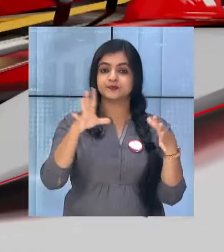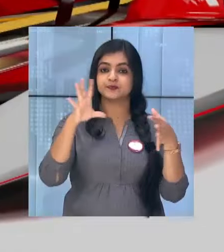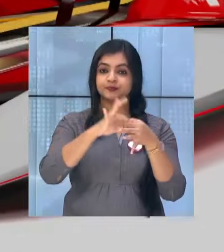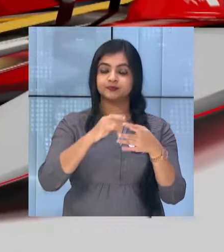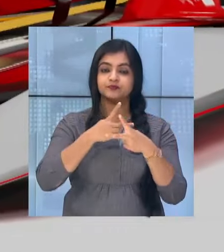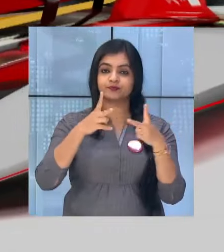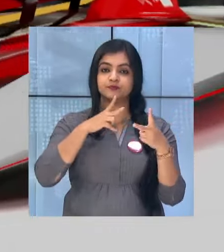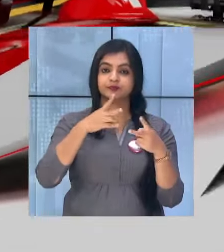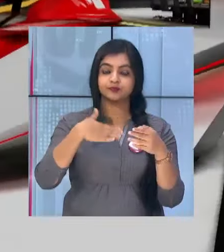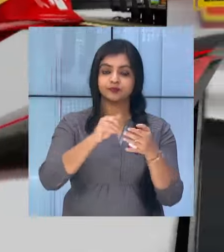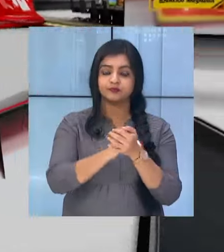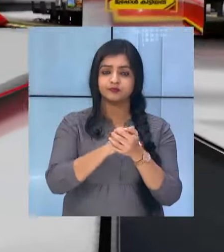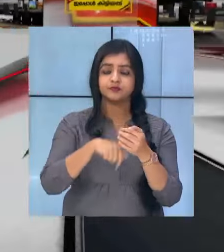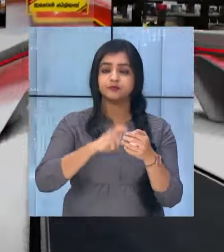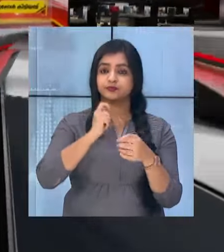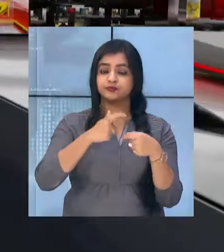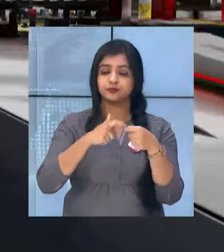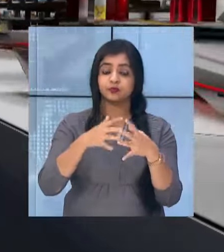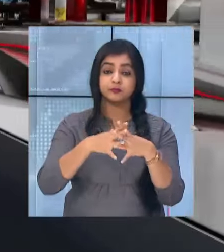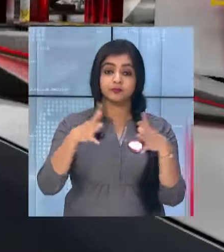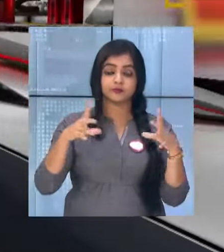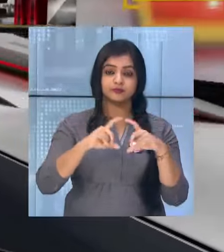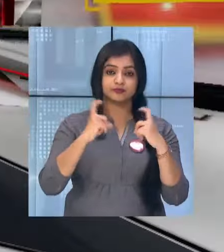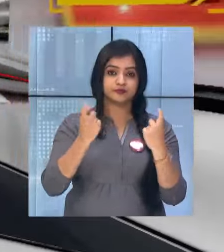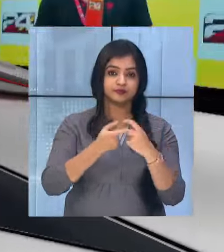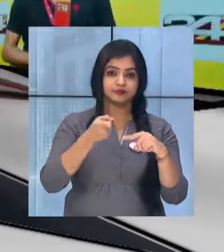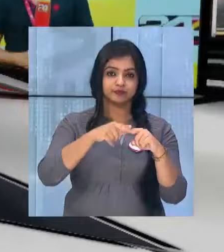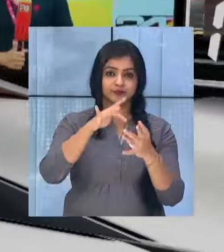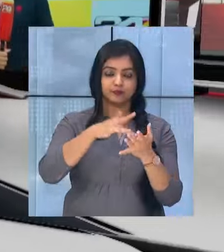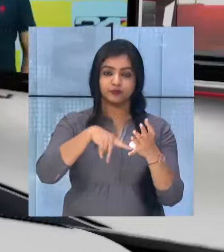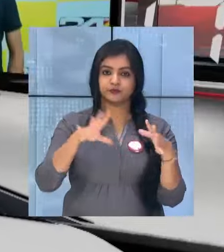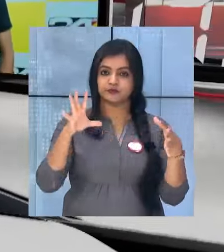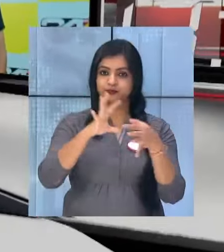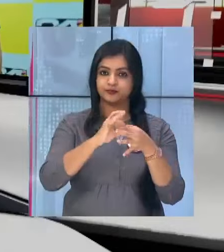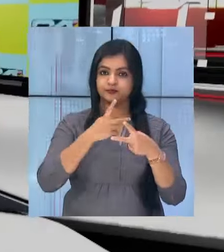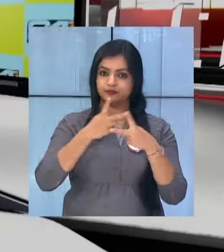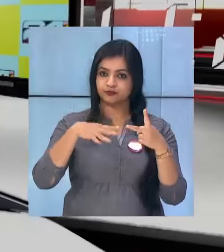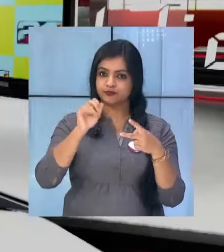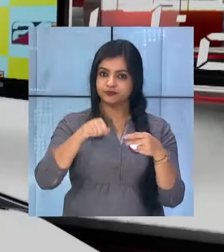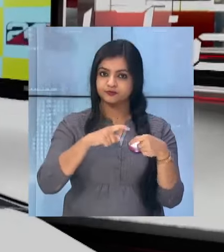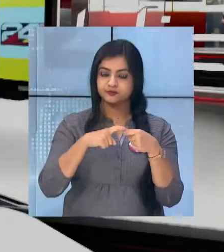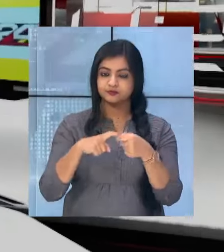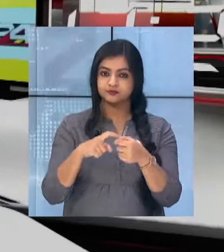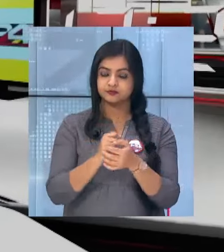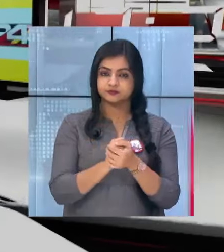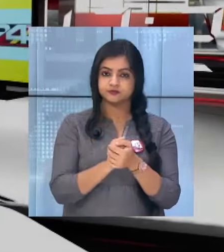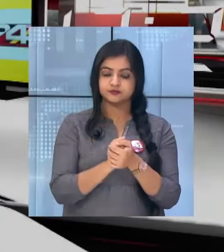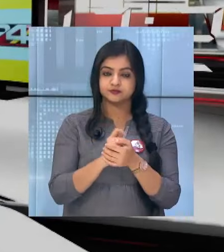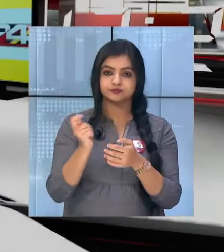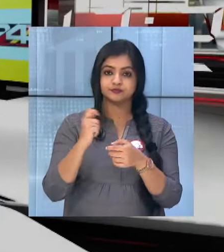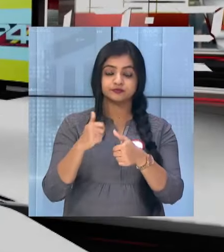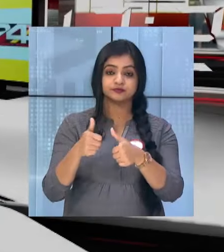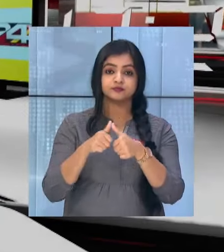ചേരുന്നുണ്ട് വിവരങ്ങളുമായി ശ്രീകാന്ത് അങ്ങനെ ഒരു വലിയ വേദിയിൽ ആണല്ലോ ഈ ലയനം നടക്കാൻ പോകുന്നത് ക്രിസ്ത്യൻ